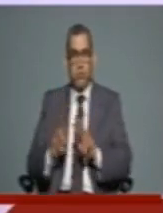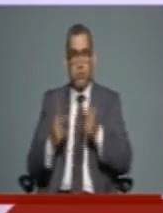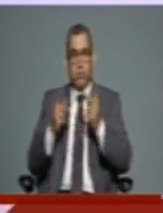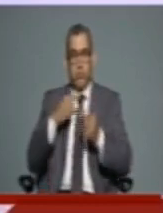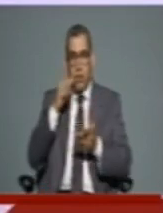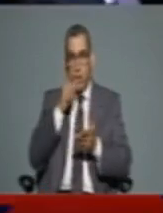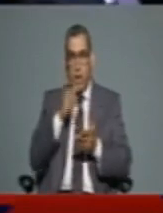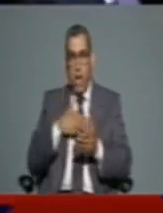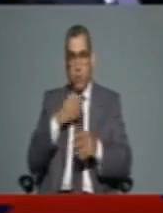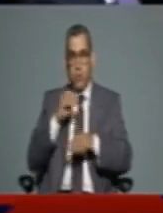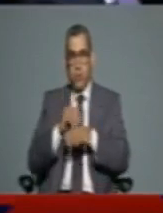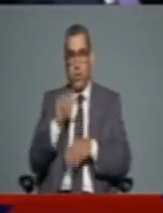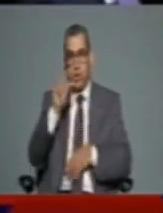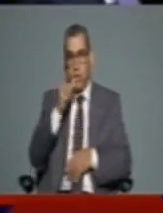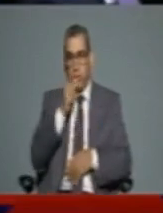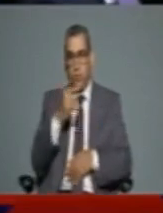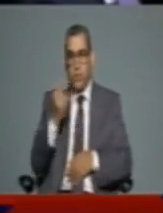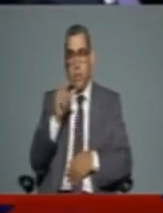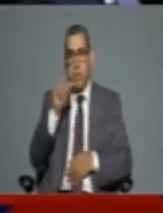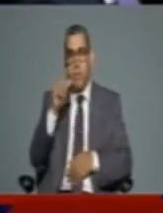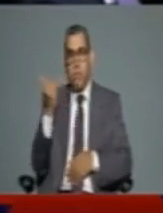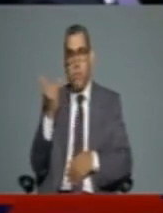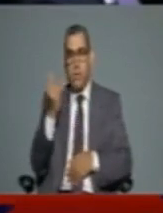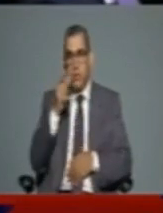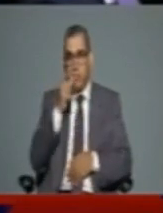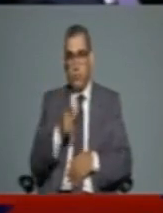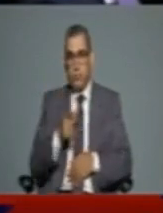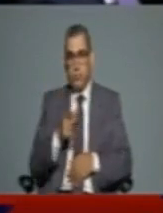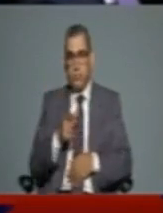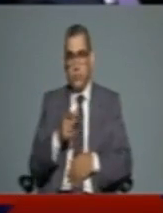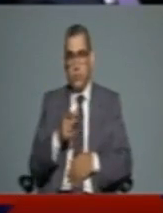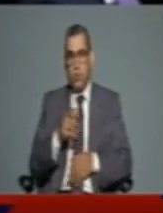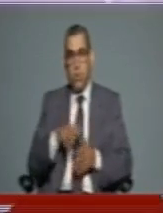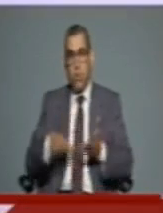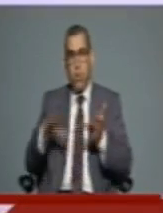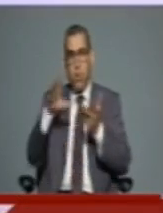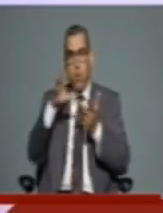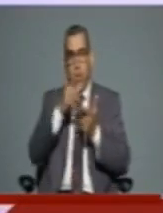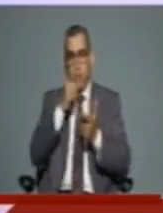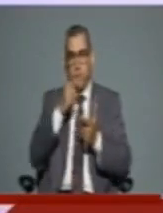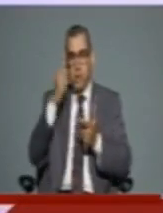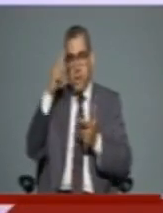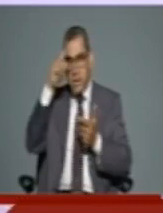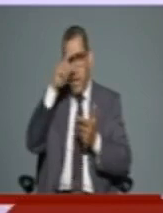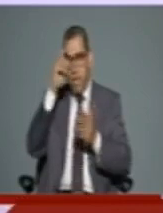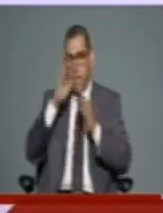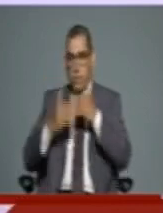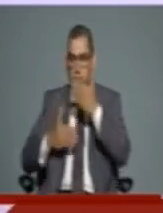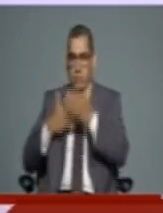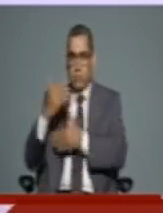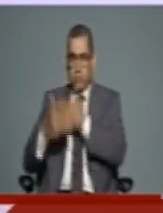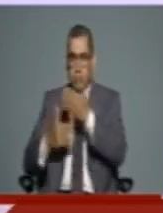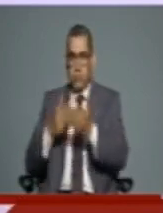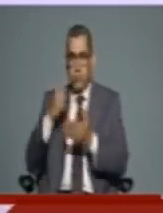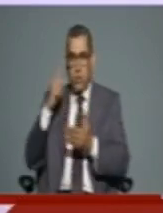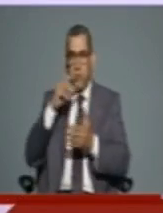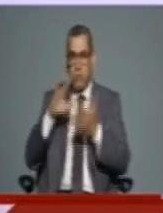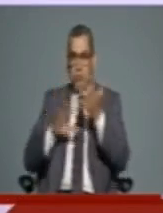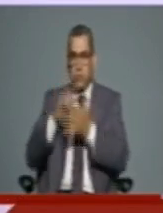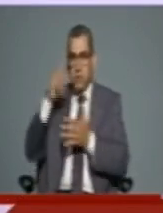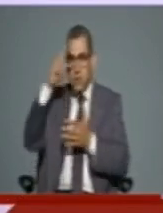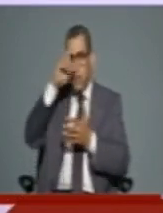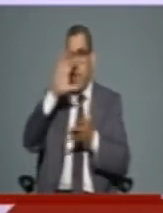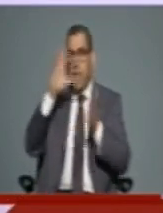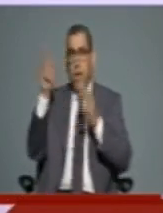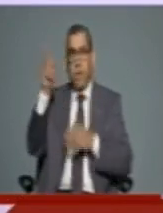شيء بسيط جدا. مع كل الأزمات التي مرت بها مصر ومع كل الأزمات العالمية التي